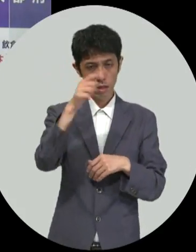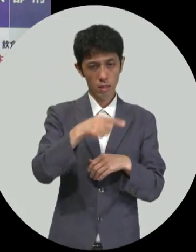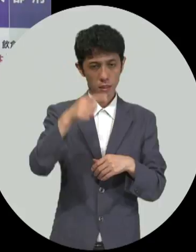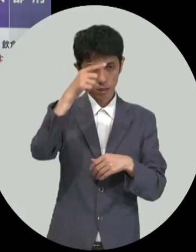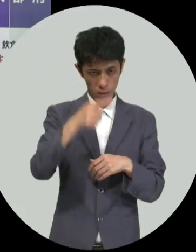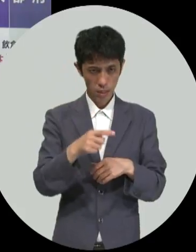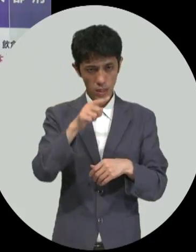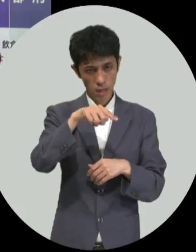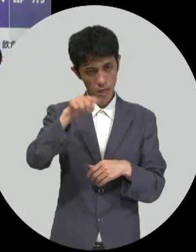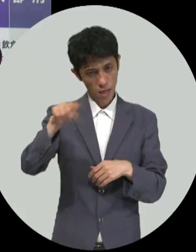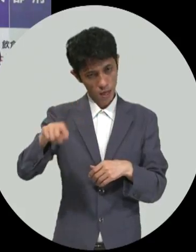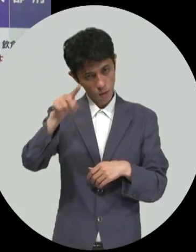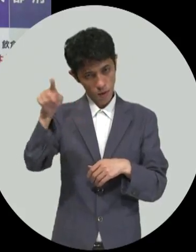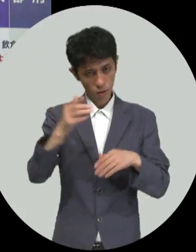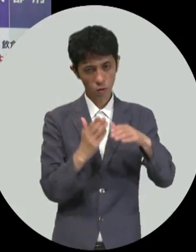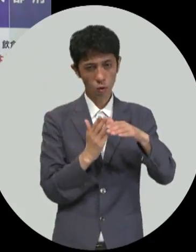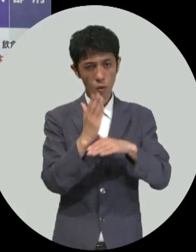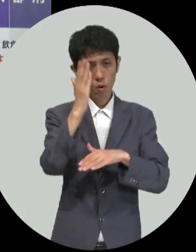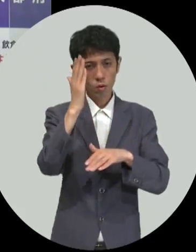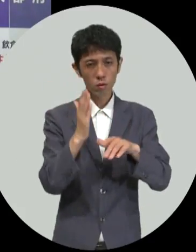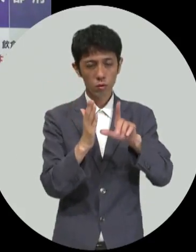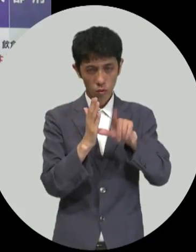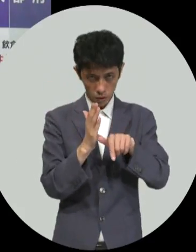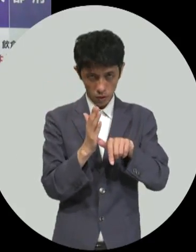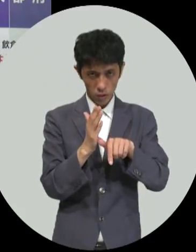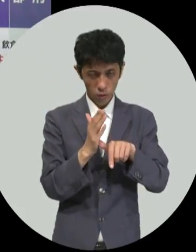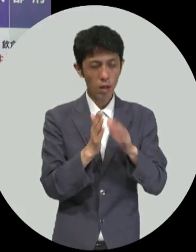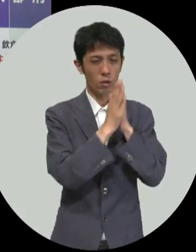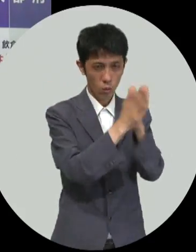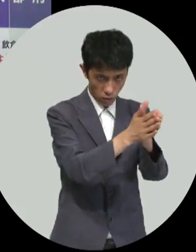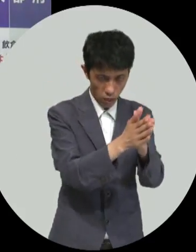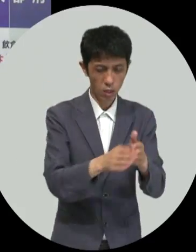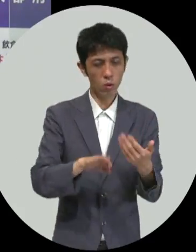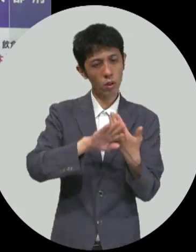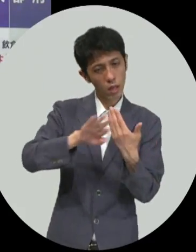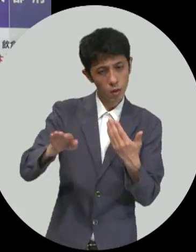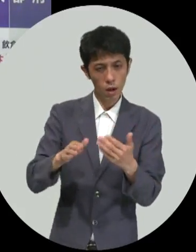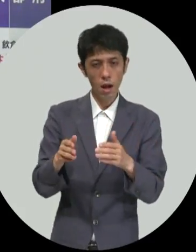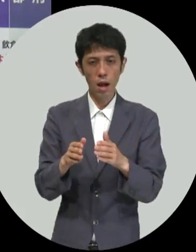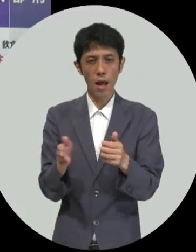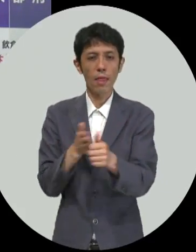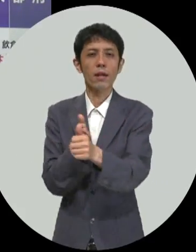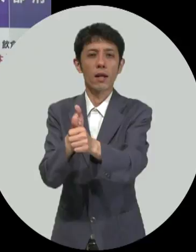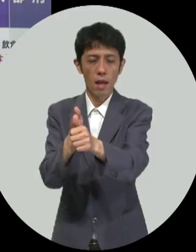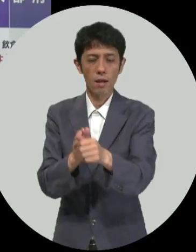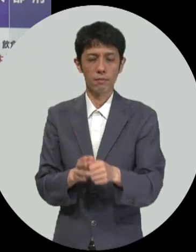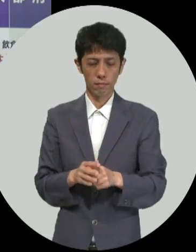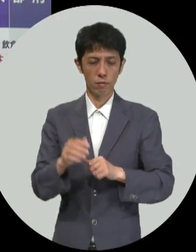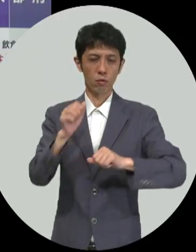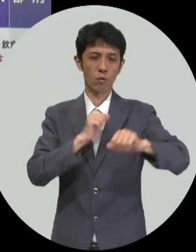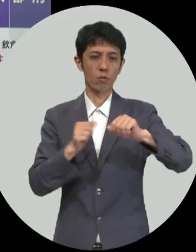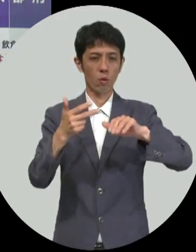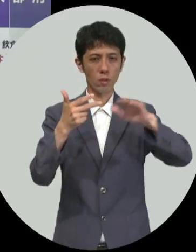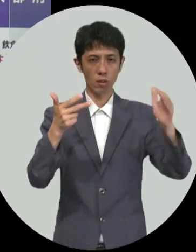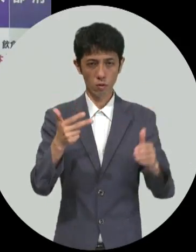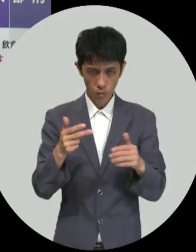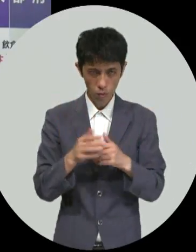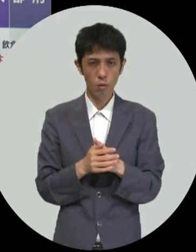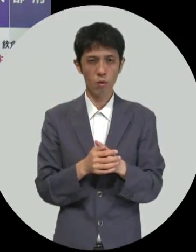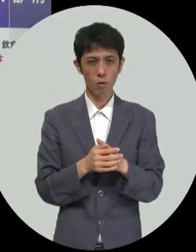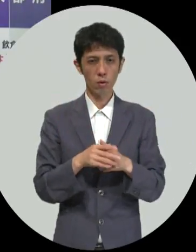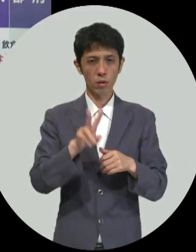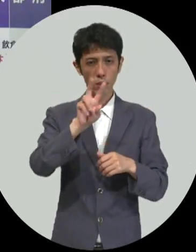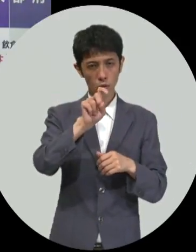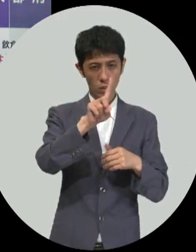要請、それ以下のものについては法によらない働きかけ、それから運動施設等につきましては20時までの営業時間短縮要